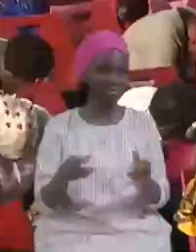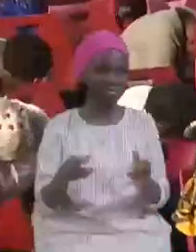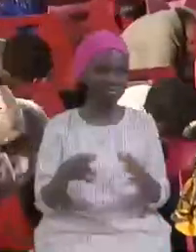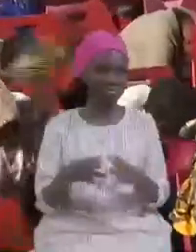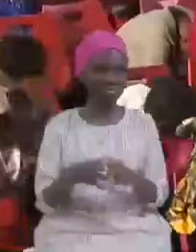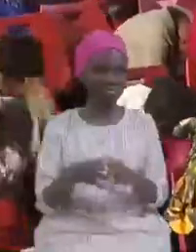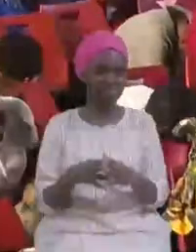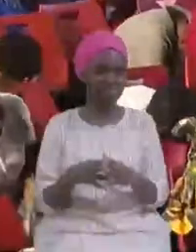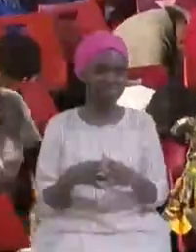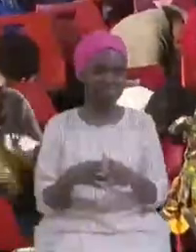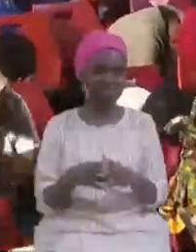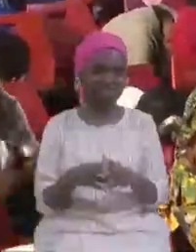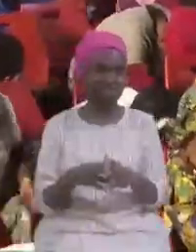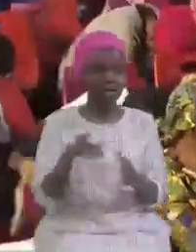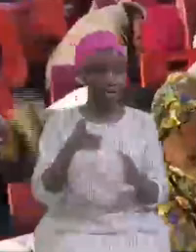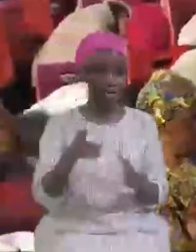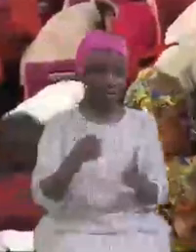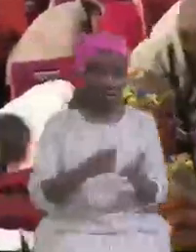a pourvu le nécessaire.